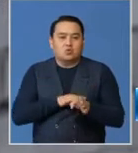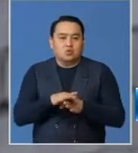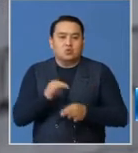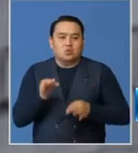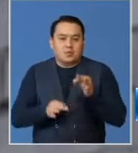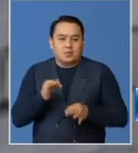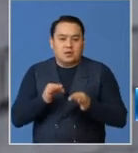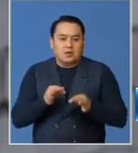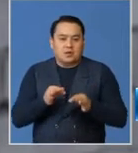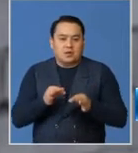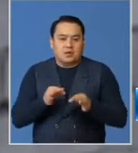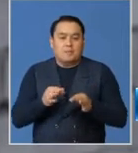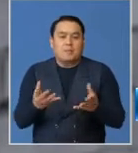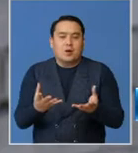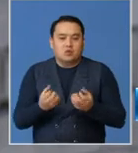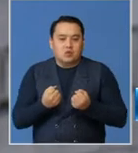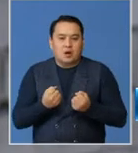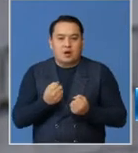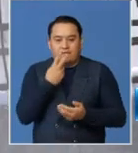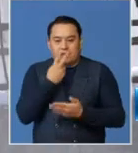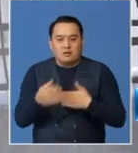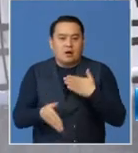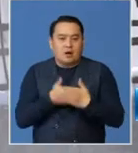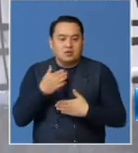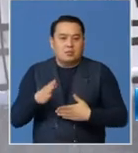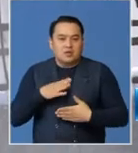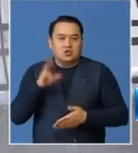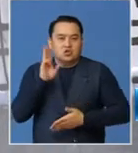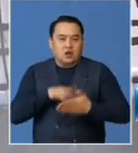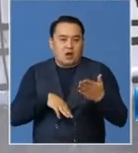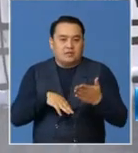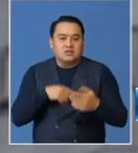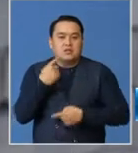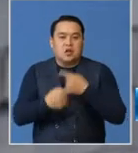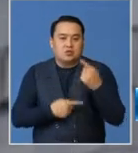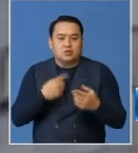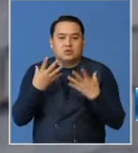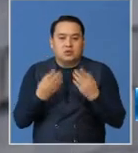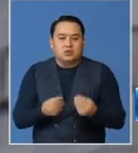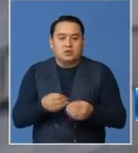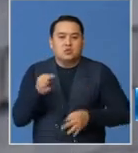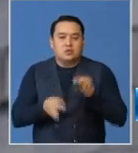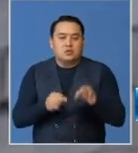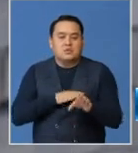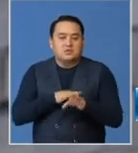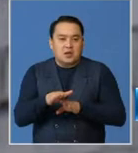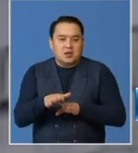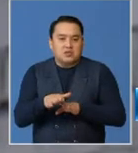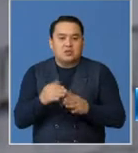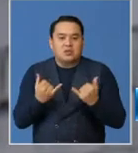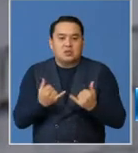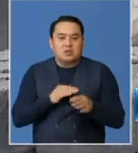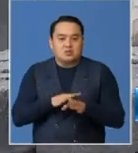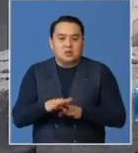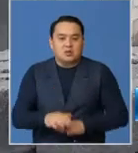акт. И получается, как в виде наказания был наложен штраф. На сегодняшний день судебный акт исполняется на стадии